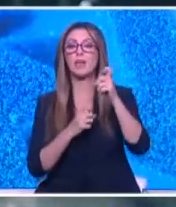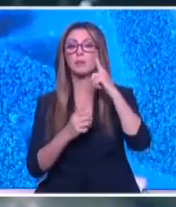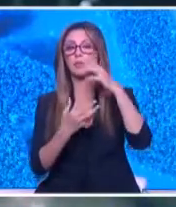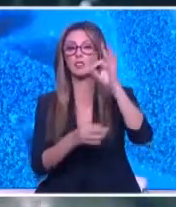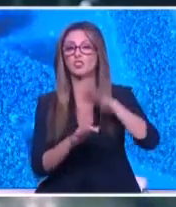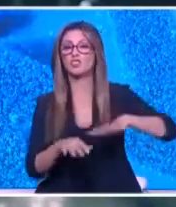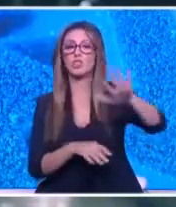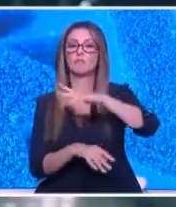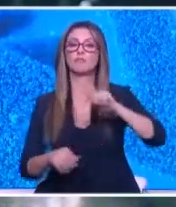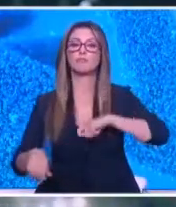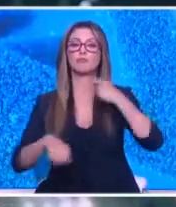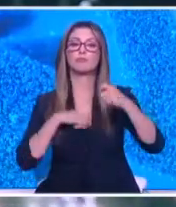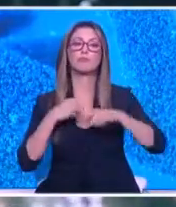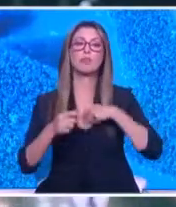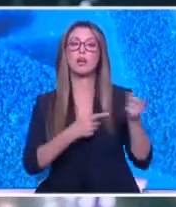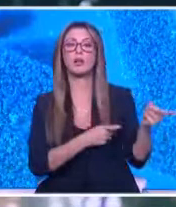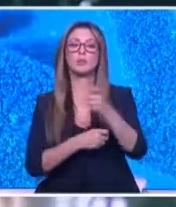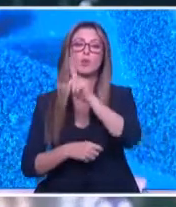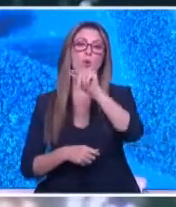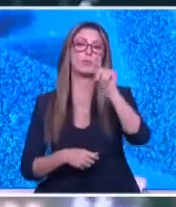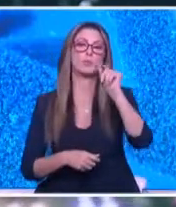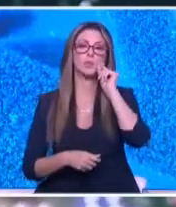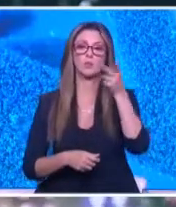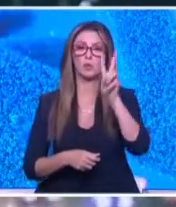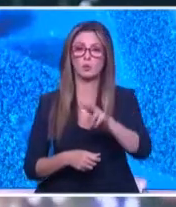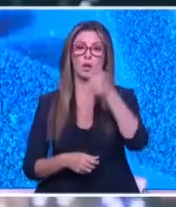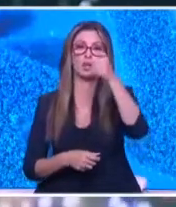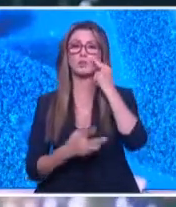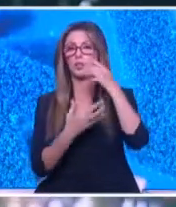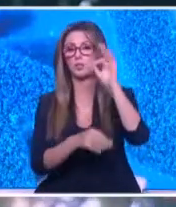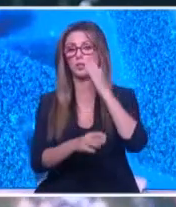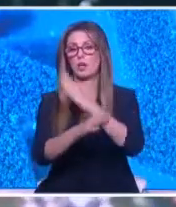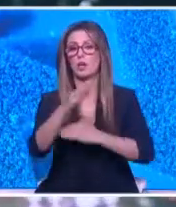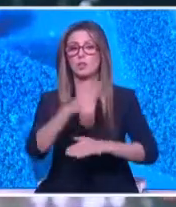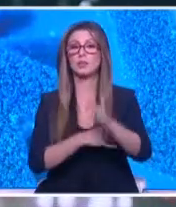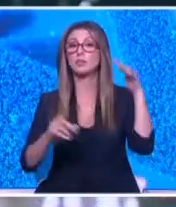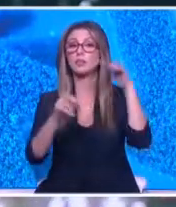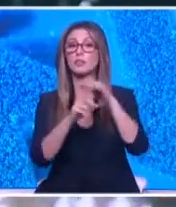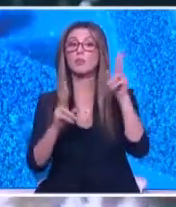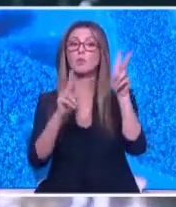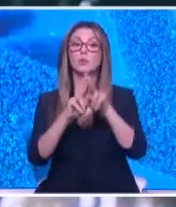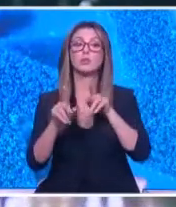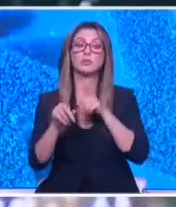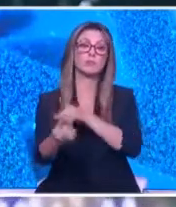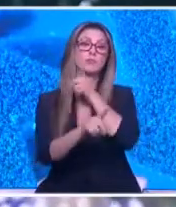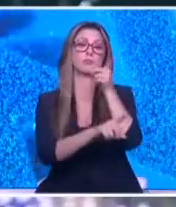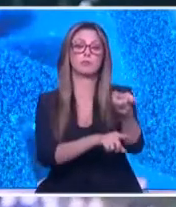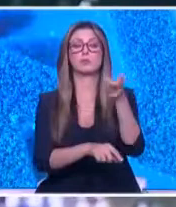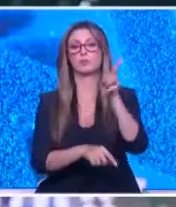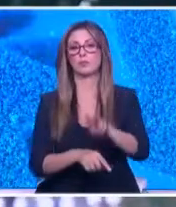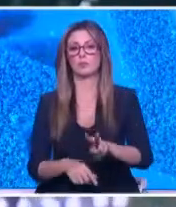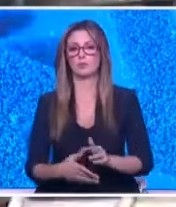kişinin çevredekilere rastgele ateş açması üzerine 11 kişi öldü, 6 kişi ise yaralandı. Saldırgan da polis tarafından vurularak öldürüldü.